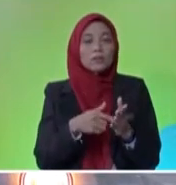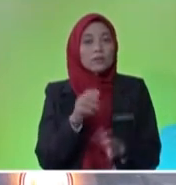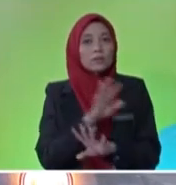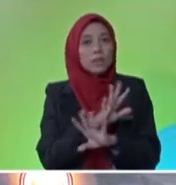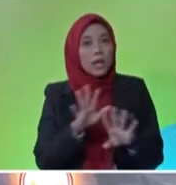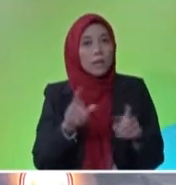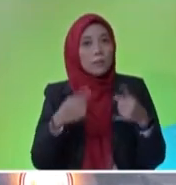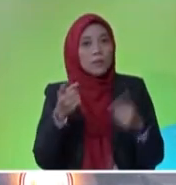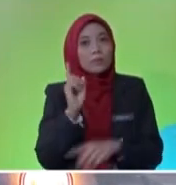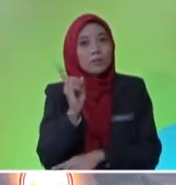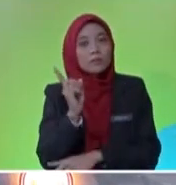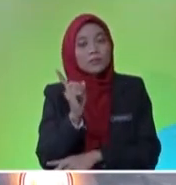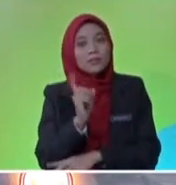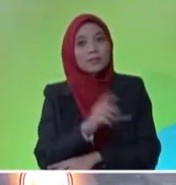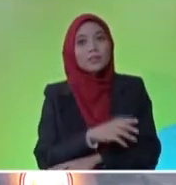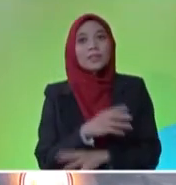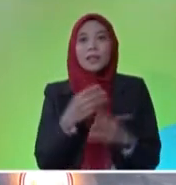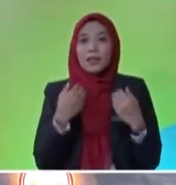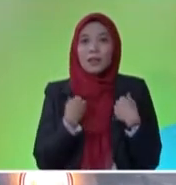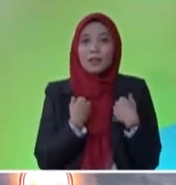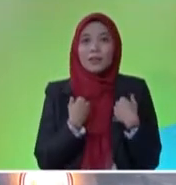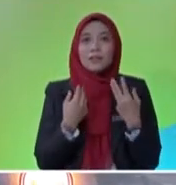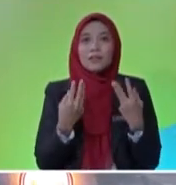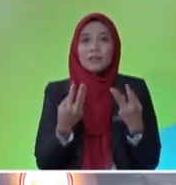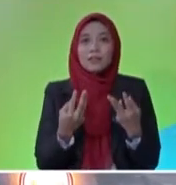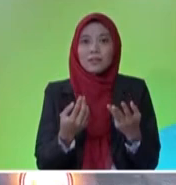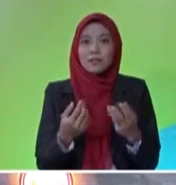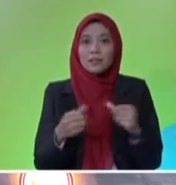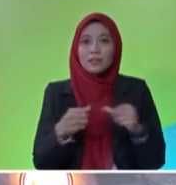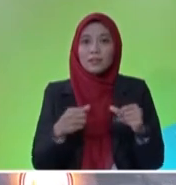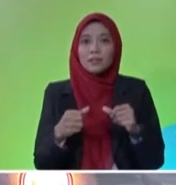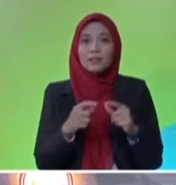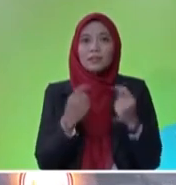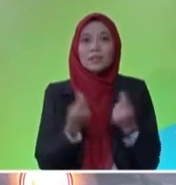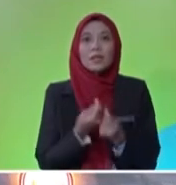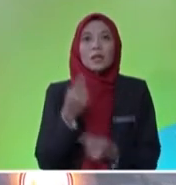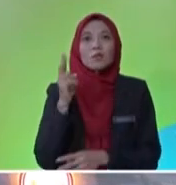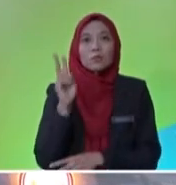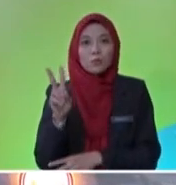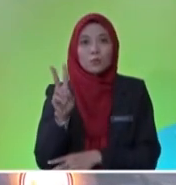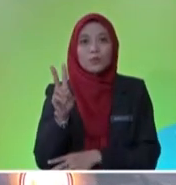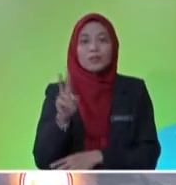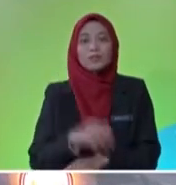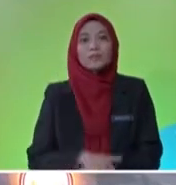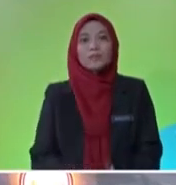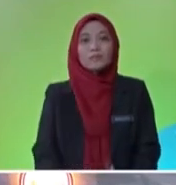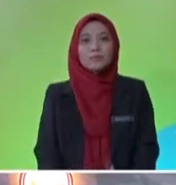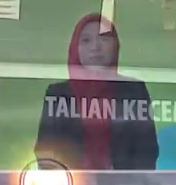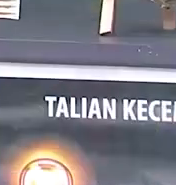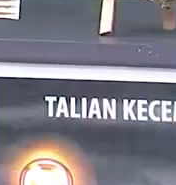kalau nak tahu lebih lanjut lagi Papua dipencet hujan terus kan setia menonton slot tahap2 jadi tiketnya hello